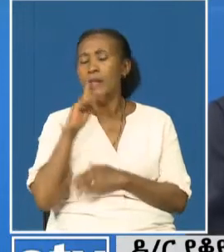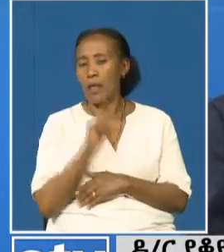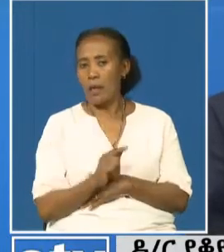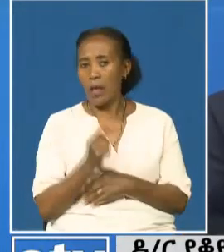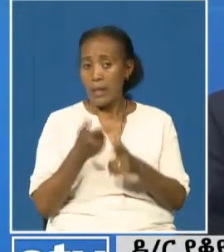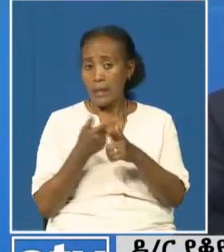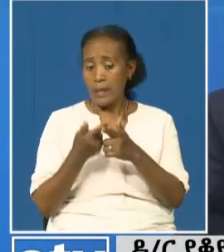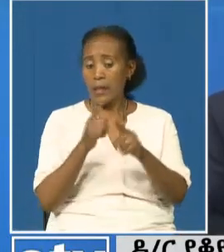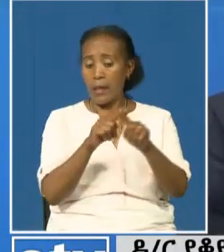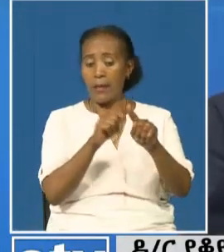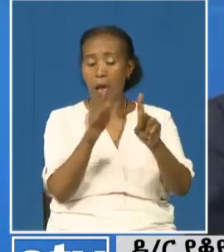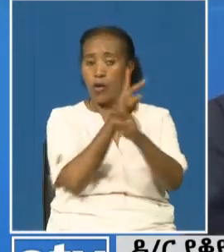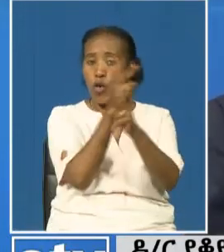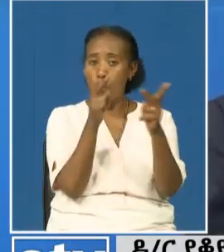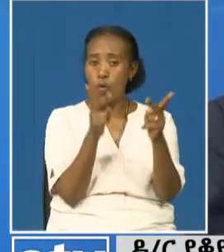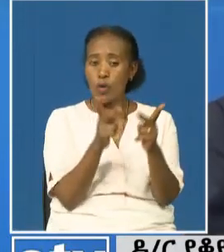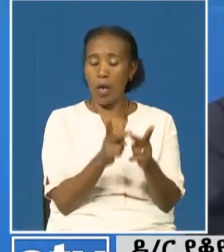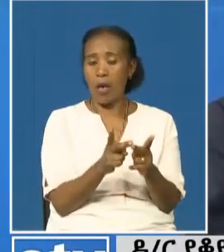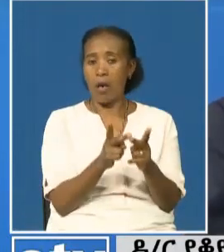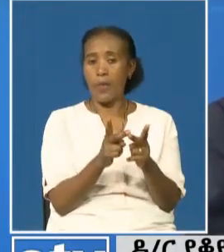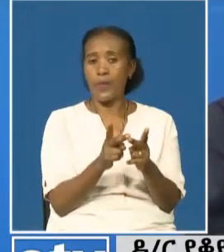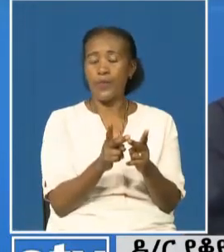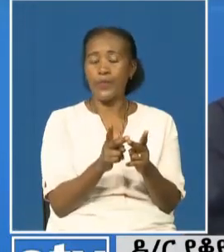አሁን እንግዲህ ከተለያየ ቦታ ናቸው